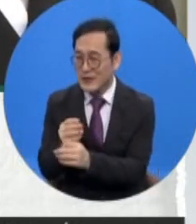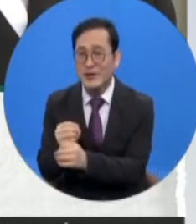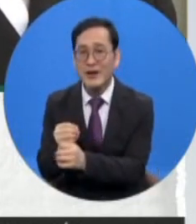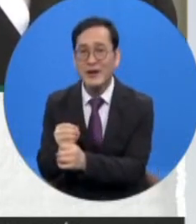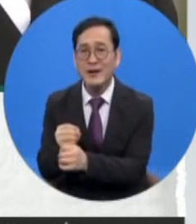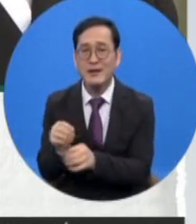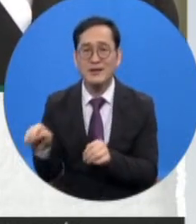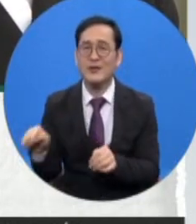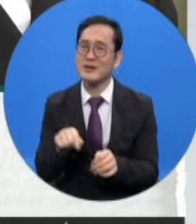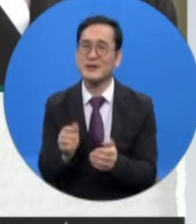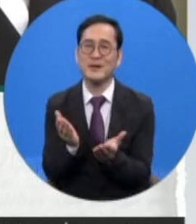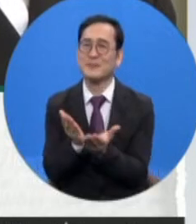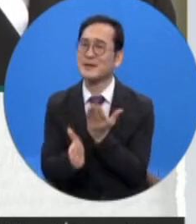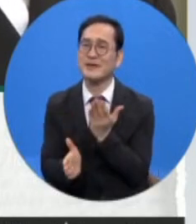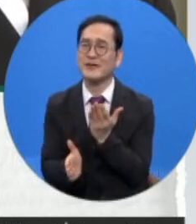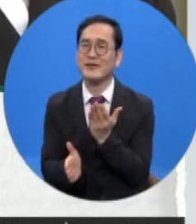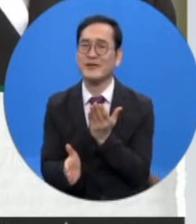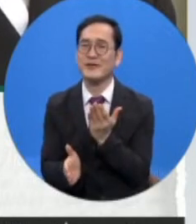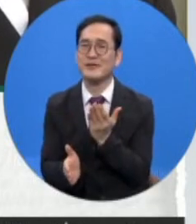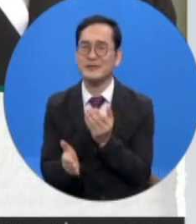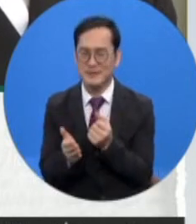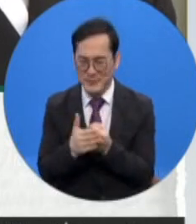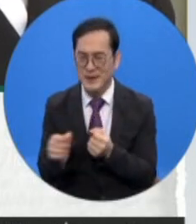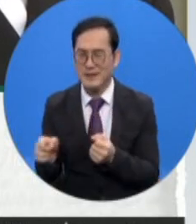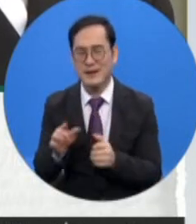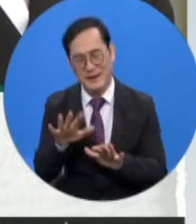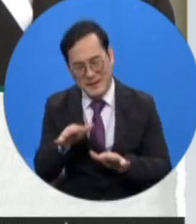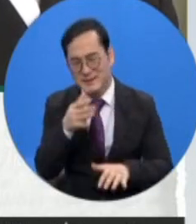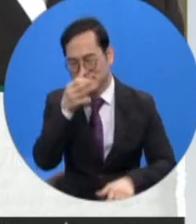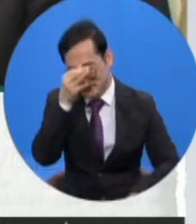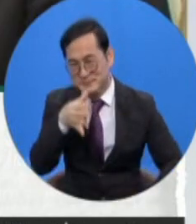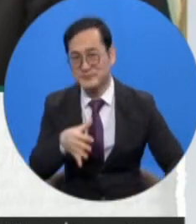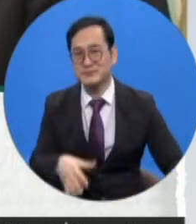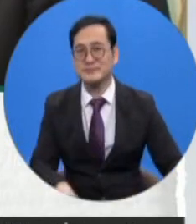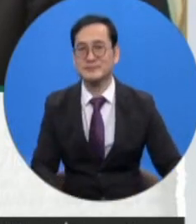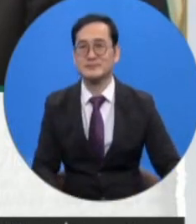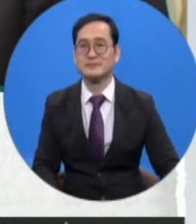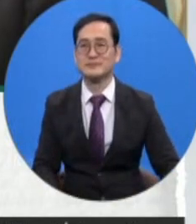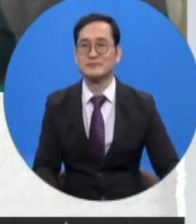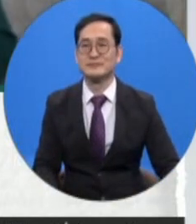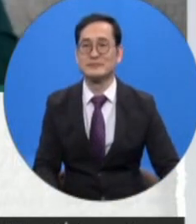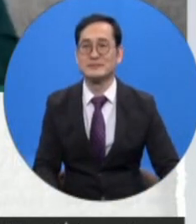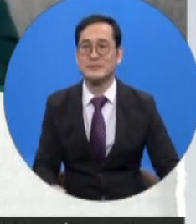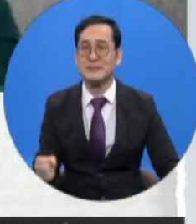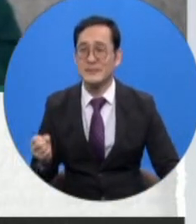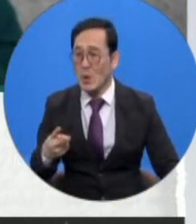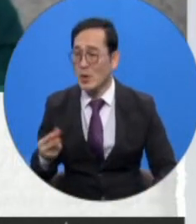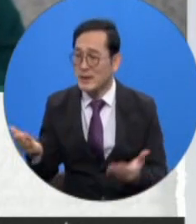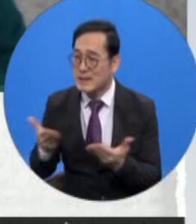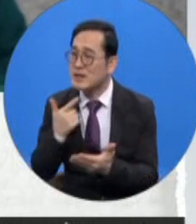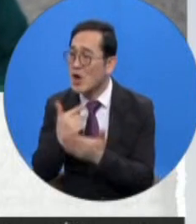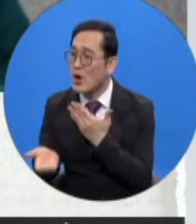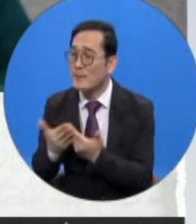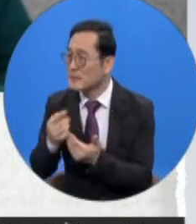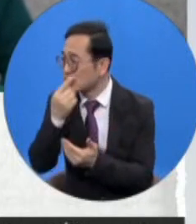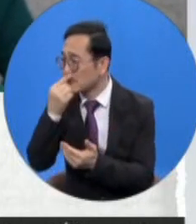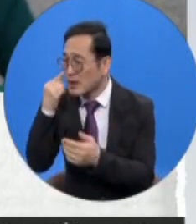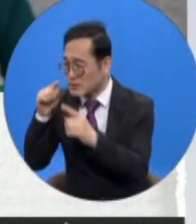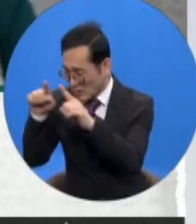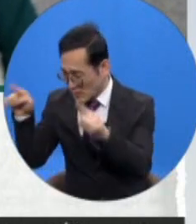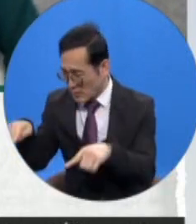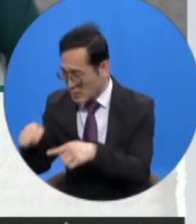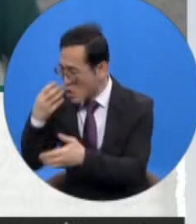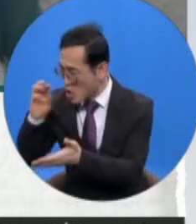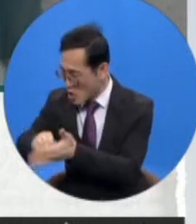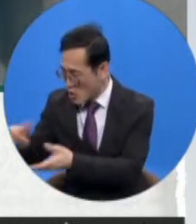증명서를 발급받는 것도 정식으로 협회에다가 경력 증명서를 요청하라고 발급받은 사실이 있다라고 확인하고 있기